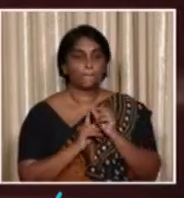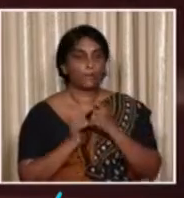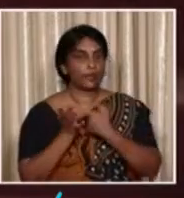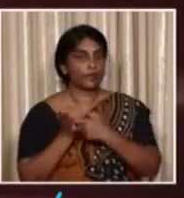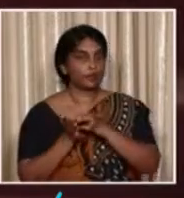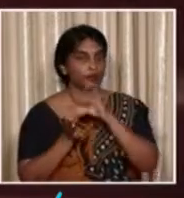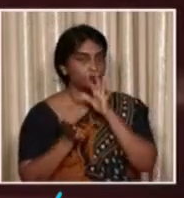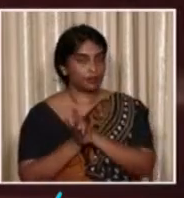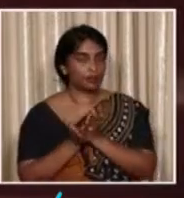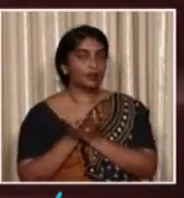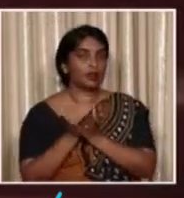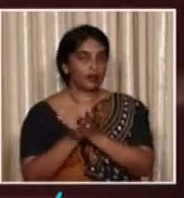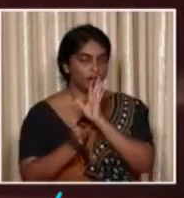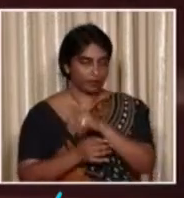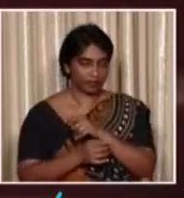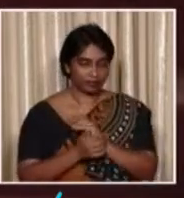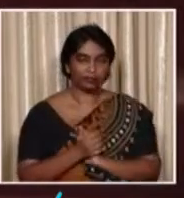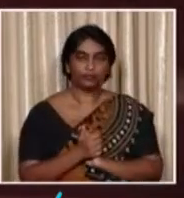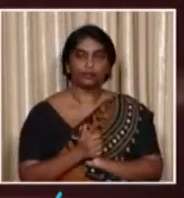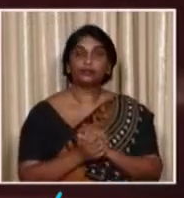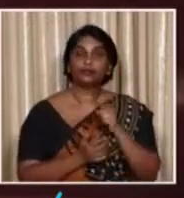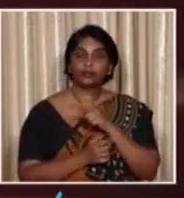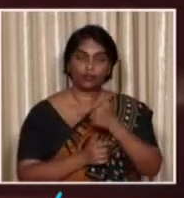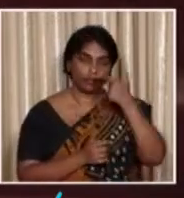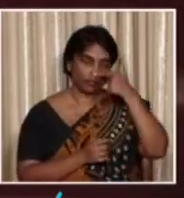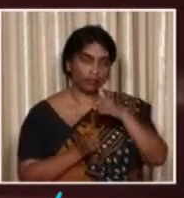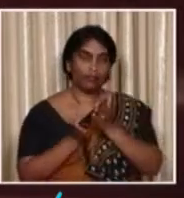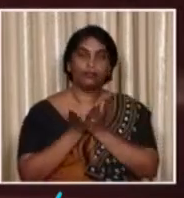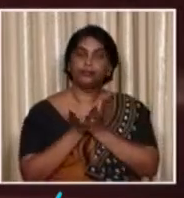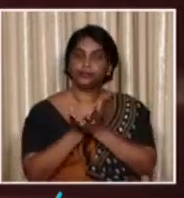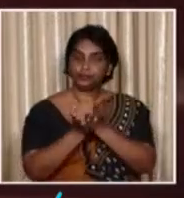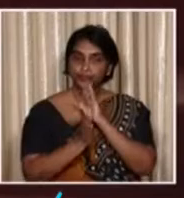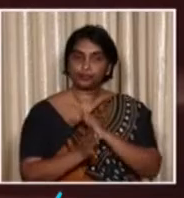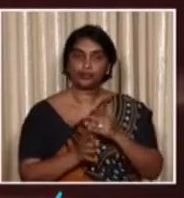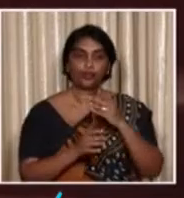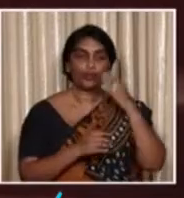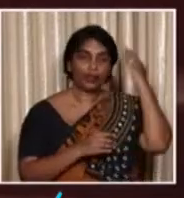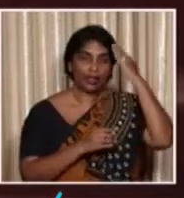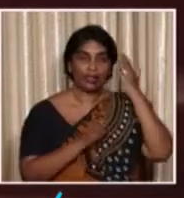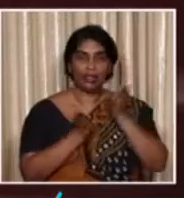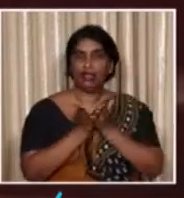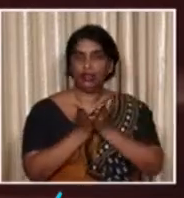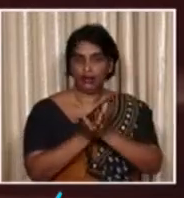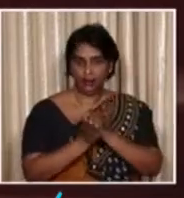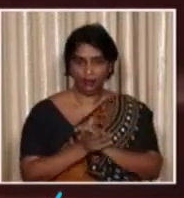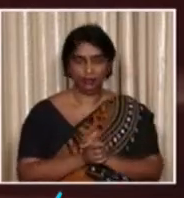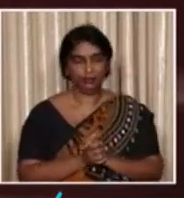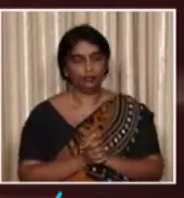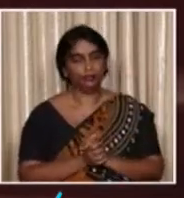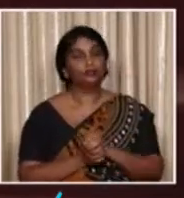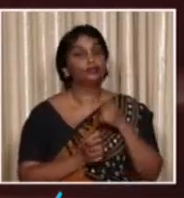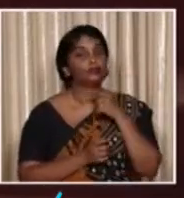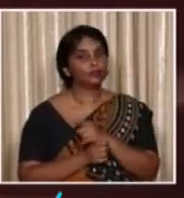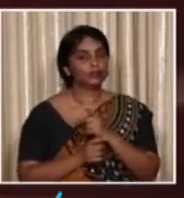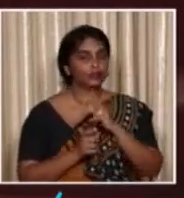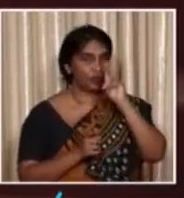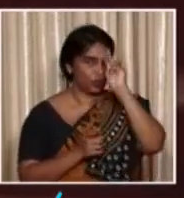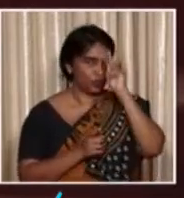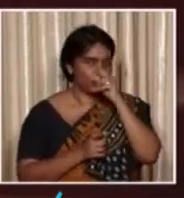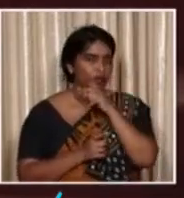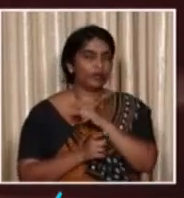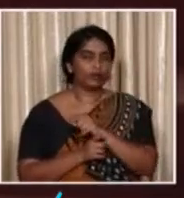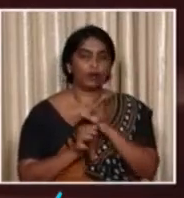ලියාපදිංචි කරන ලද නෞකාවකි. මේ ඉන්ධන ප්‍රවාහනය කරන ඔයිල් ටැංක වර්ගයේ නෞකාවකි. මේ කුවේට් රාජ්‍යයේ